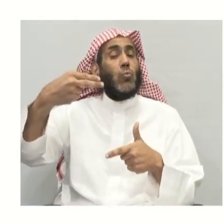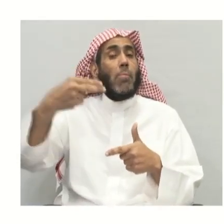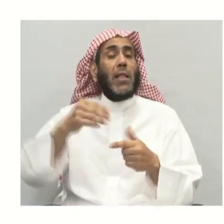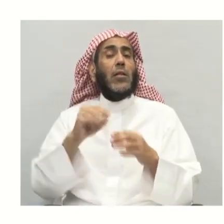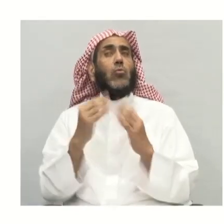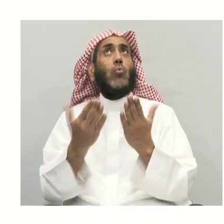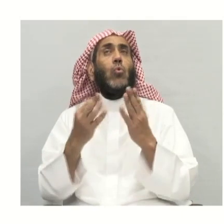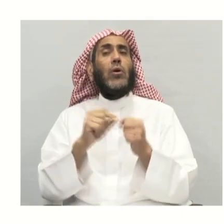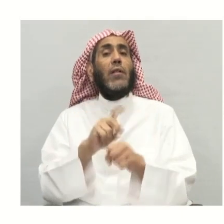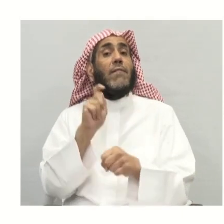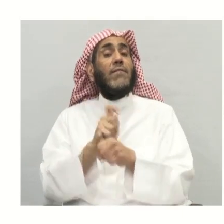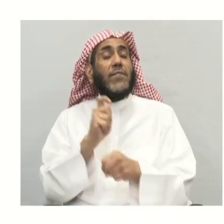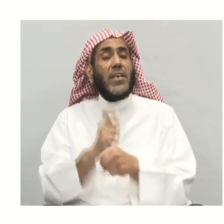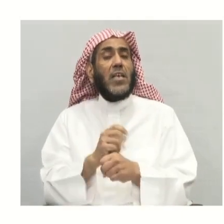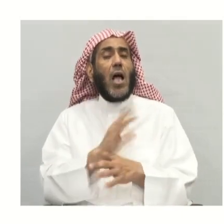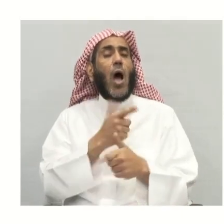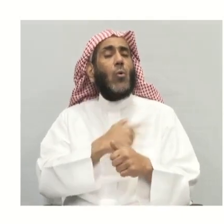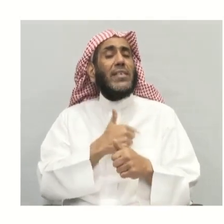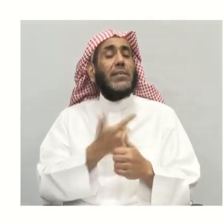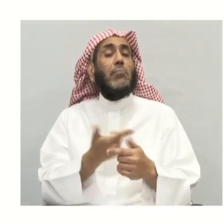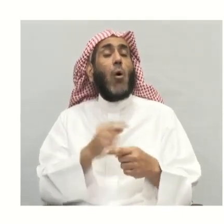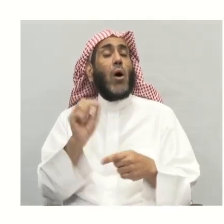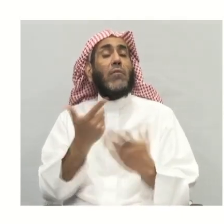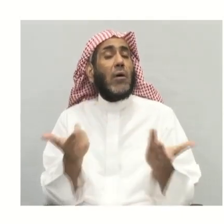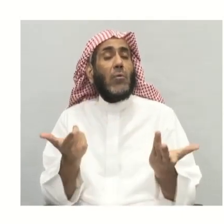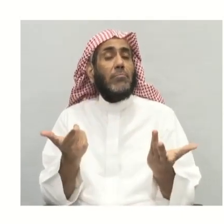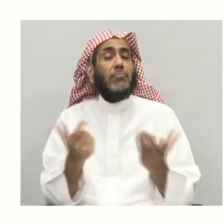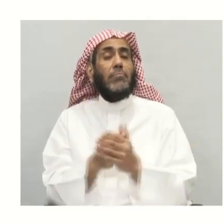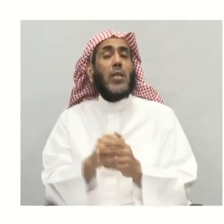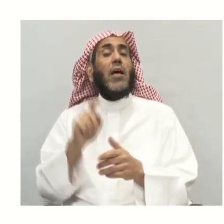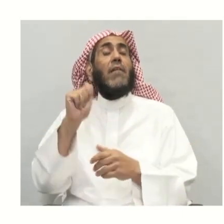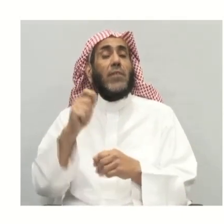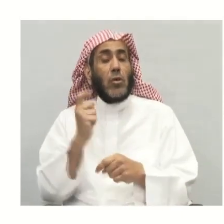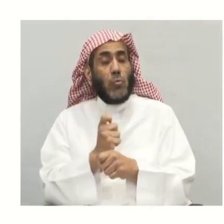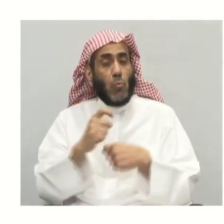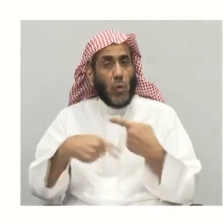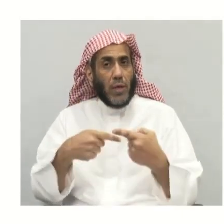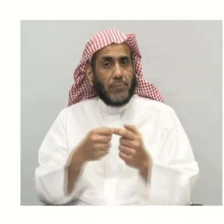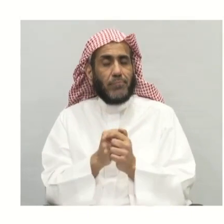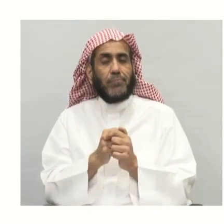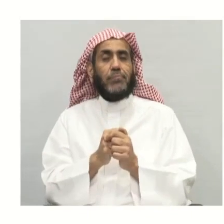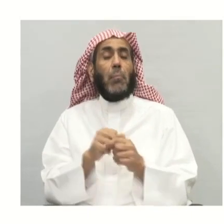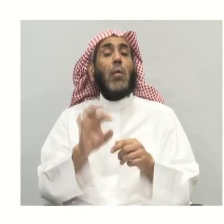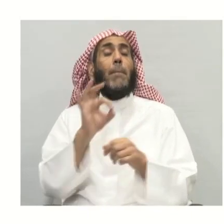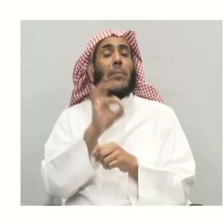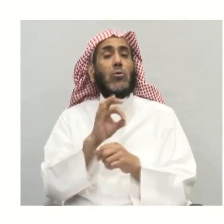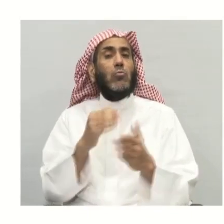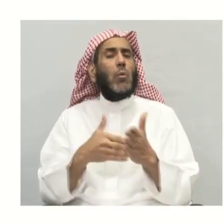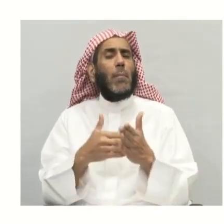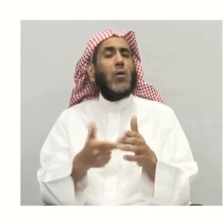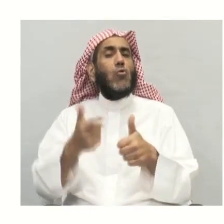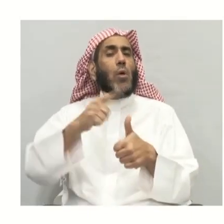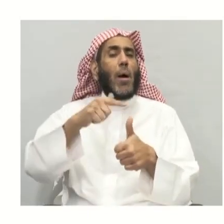ما نوعها فعل ام اسم ام حرف هي فعل مضارع ايضا مجزوم لانه